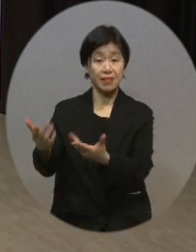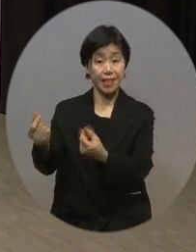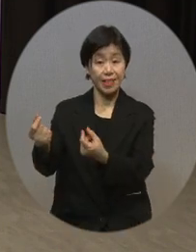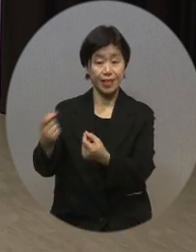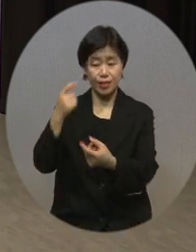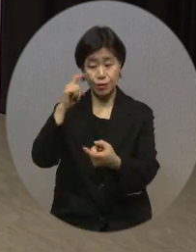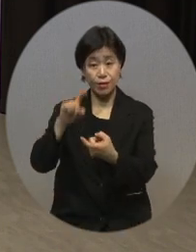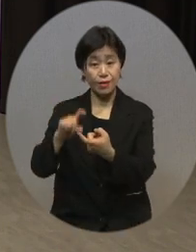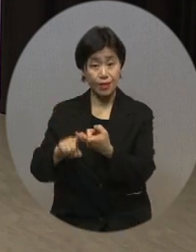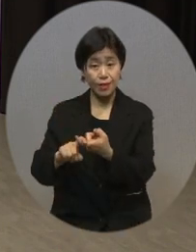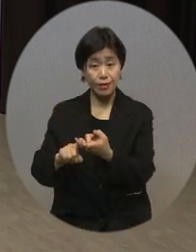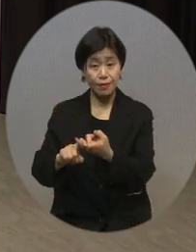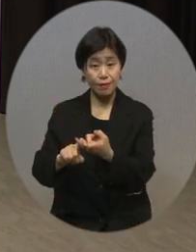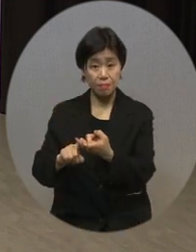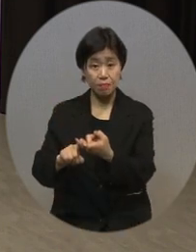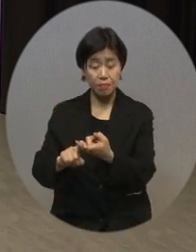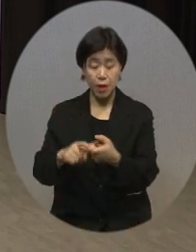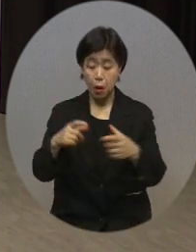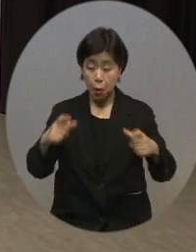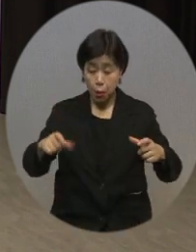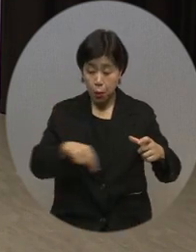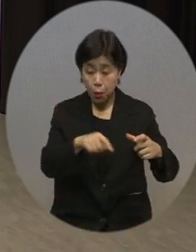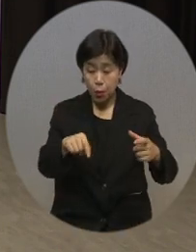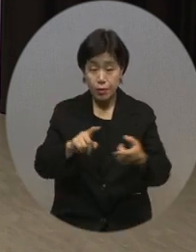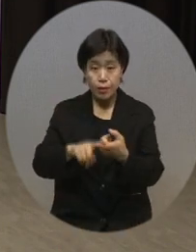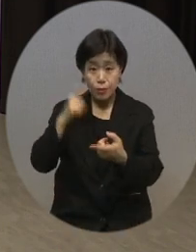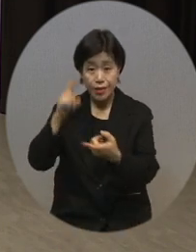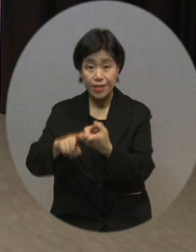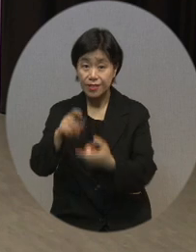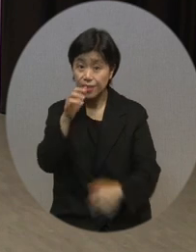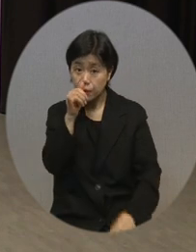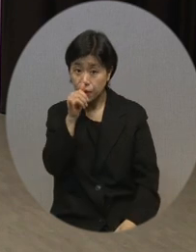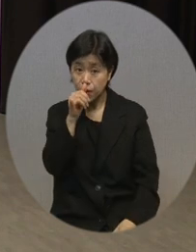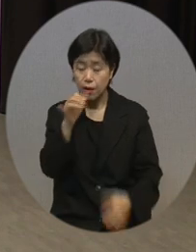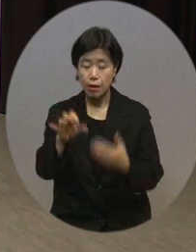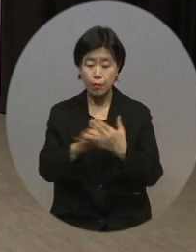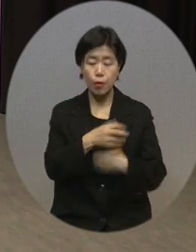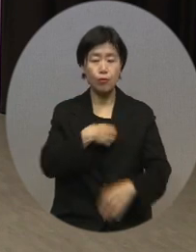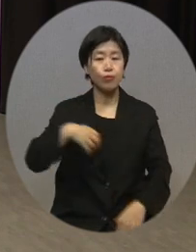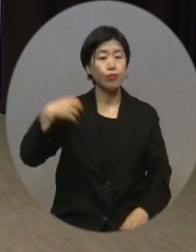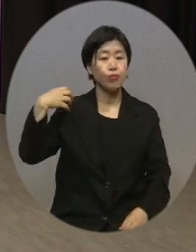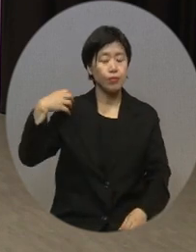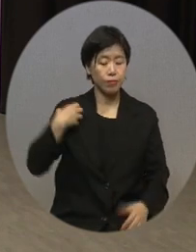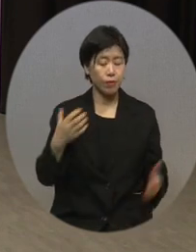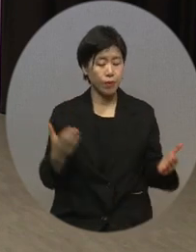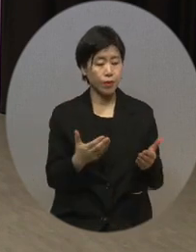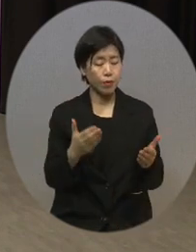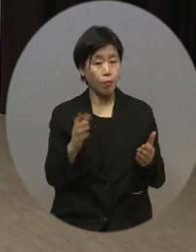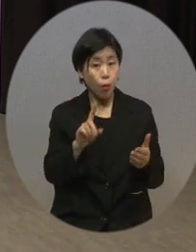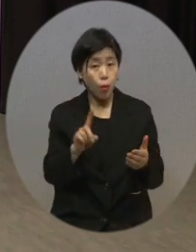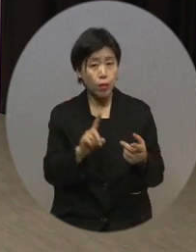관심을 가져주시면은 이렇게 구청이 어떤 일을 하는지, 어떤 노력하는지 잘